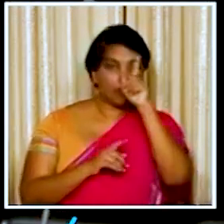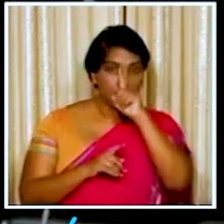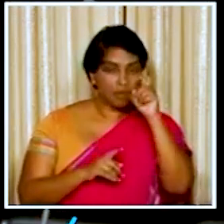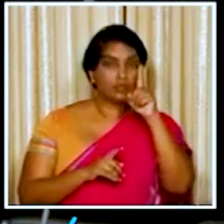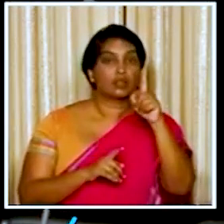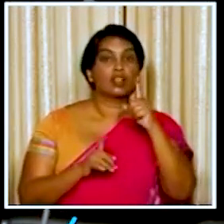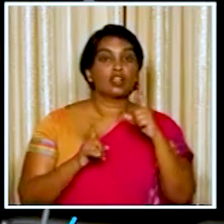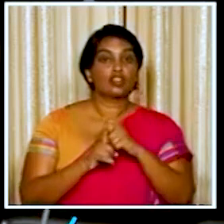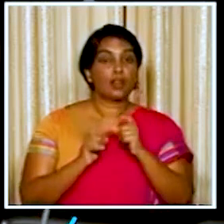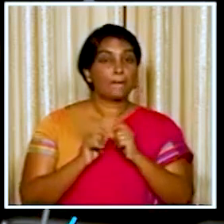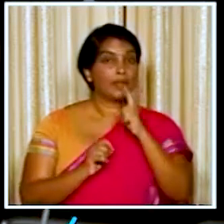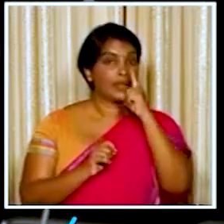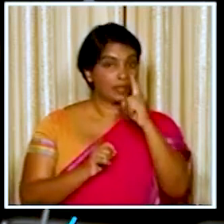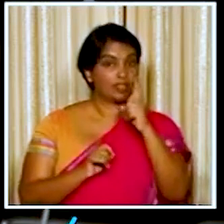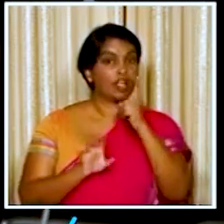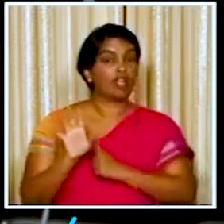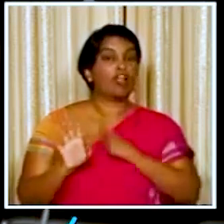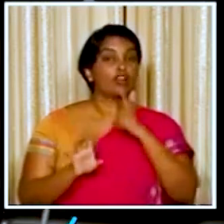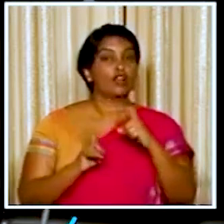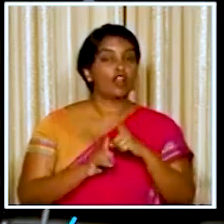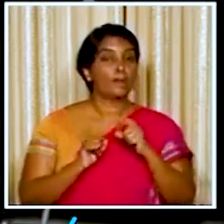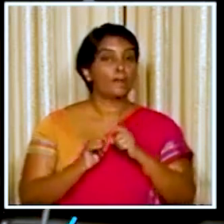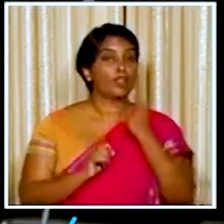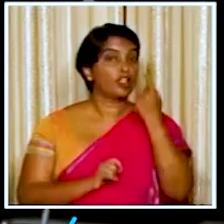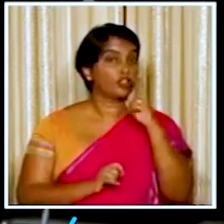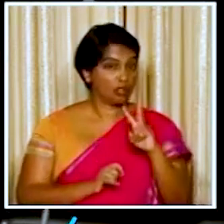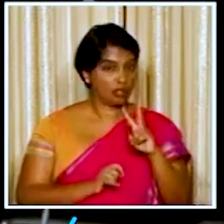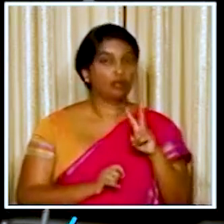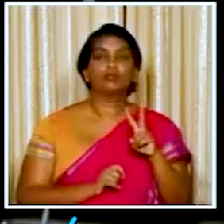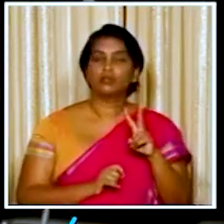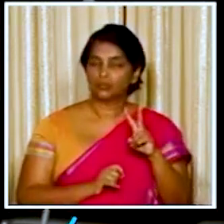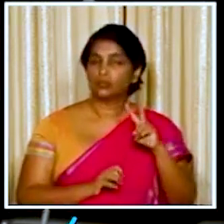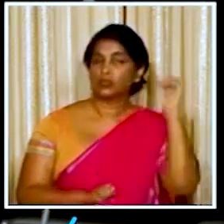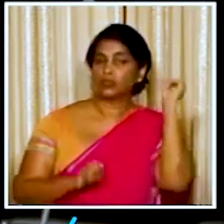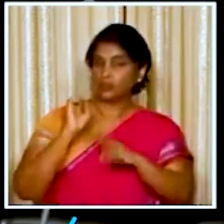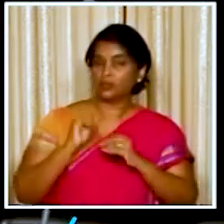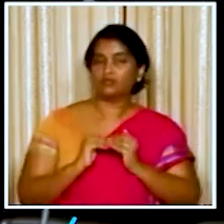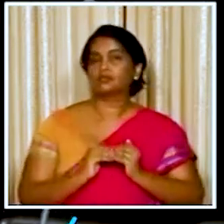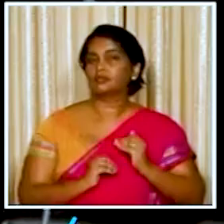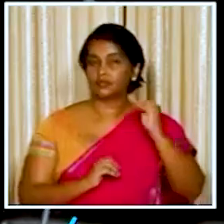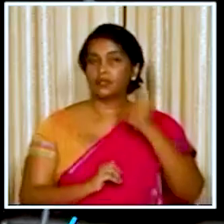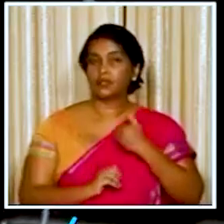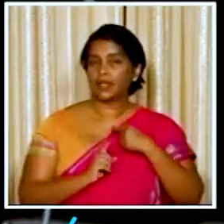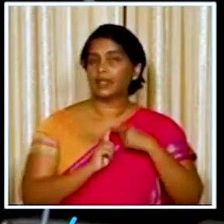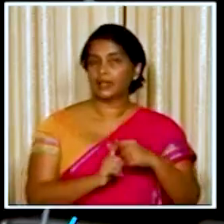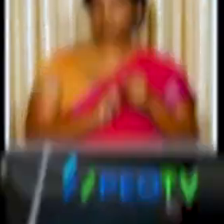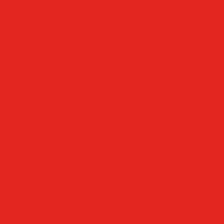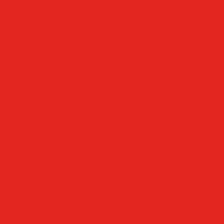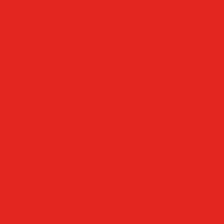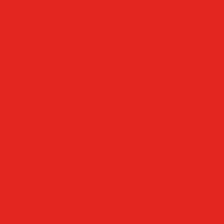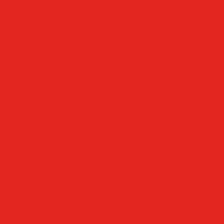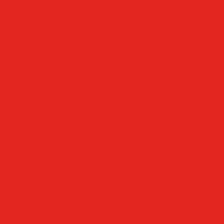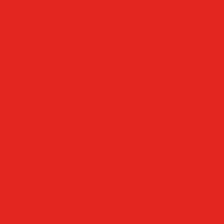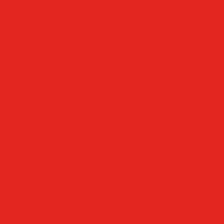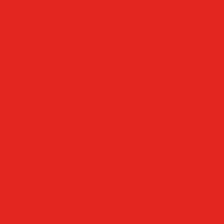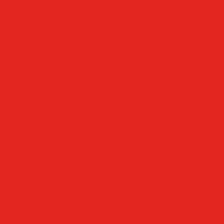ඩොලර් බිලියනයක් දක්වා ගිහිල්ලා වර්ෂයකට ඩොලර් බිලියන 12ක ප්‍රමාණය දක්වා ඉහළ නංවා ගැනීම තමයි අපේ ඉලක්කය තියෙන්නේ. බොහොම ස්තුතියි.